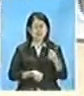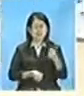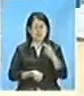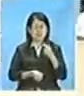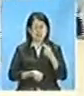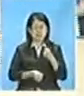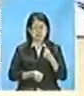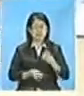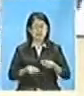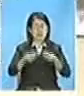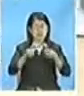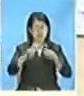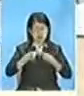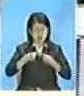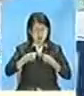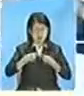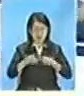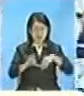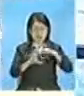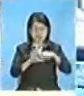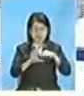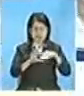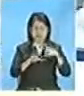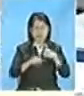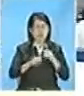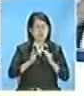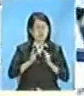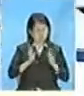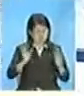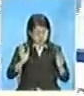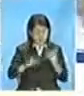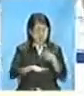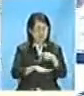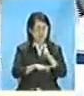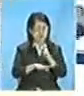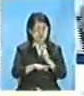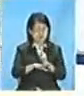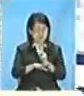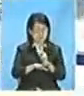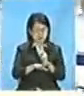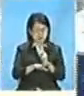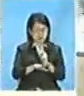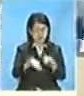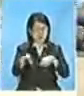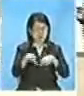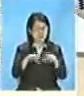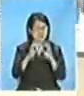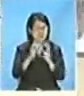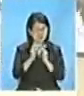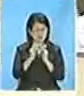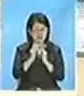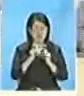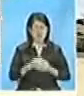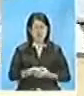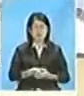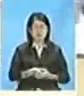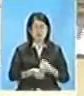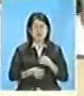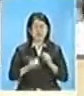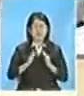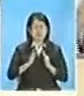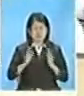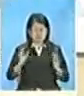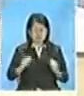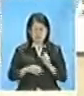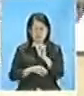ลงสมัครในครั้งนี้และขอกราบขอบพระคุณท่านประธานที่ประชุมนี้อีกครั้งหนึ่งขอขอบคุณเพื่อน